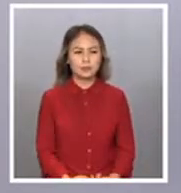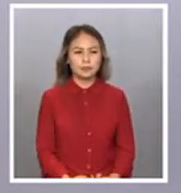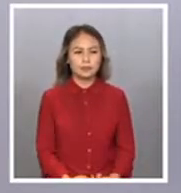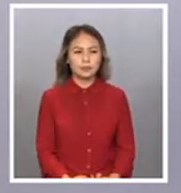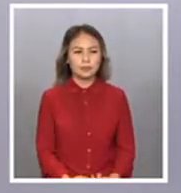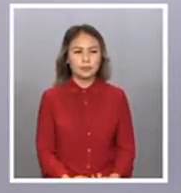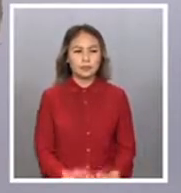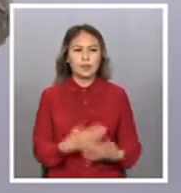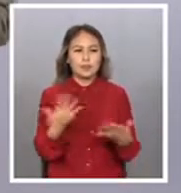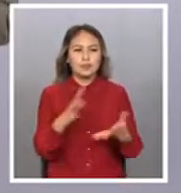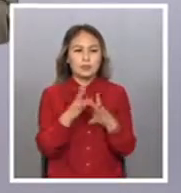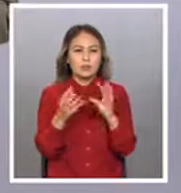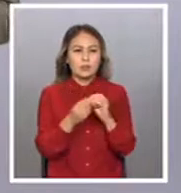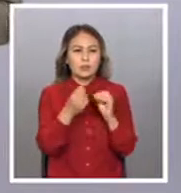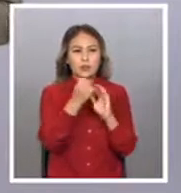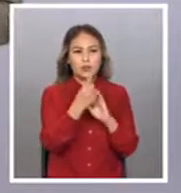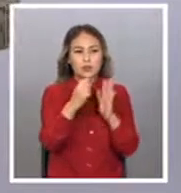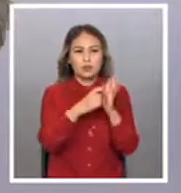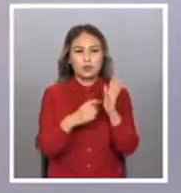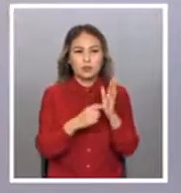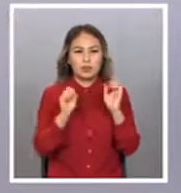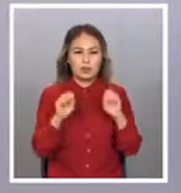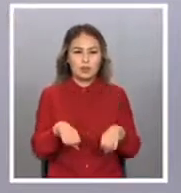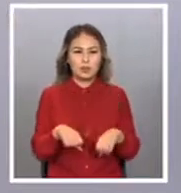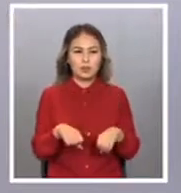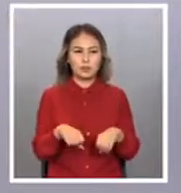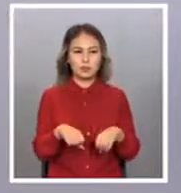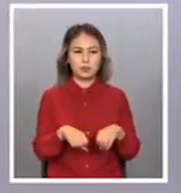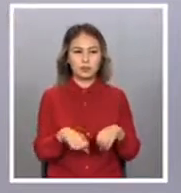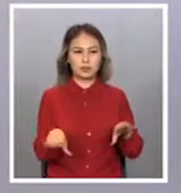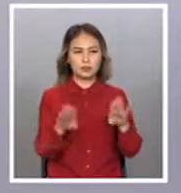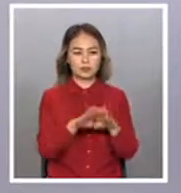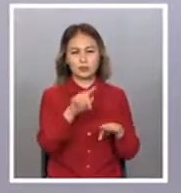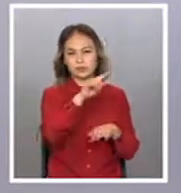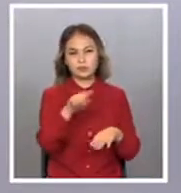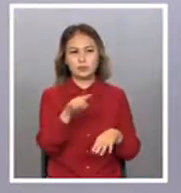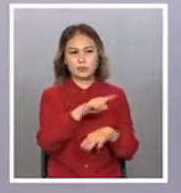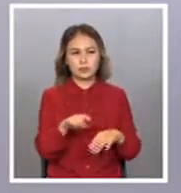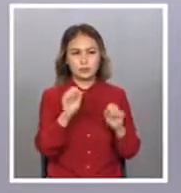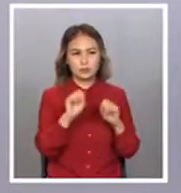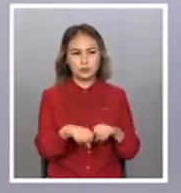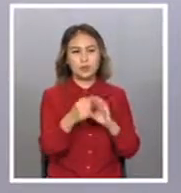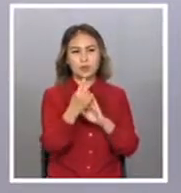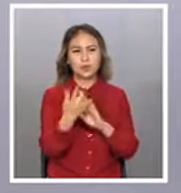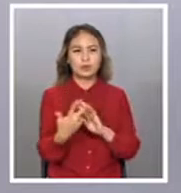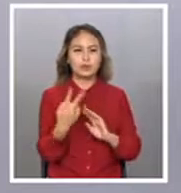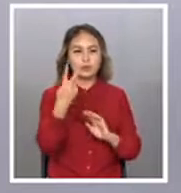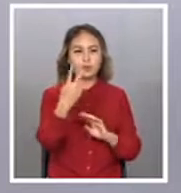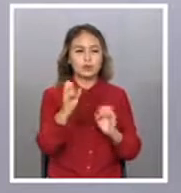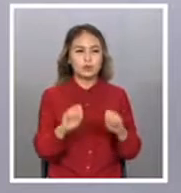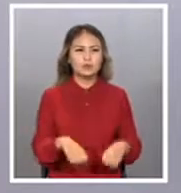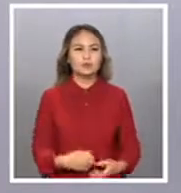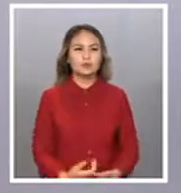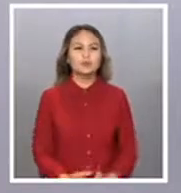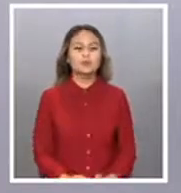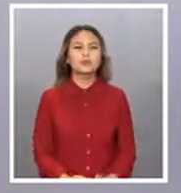Ал бұны сандарды 11-ге бөлуге болады. Сонда алымында бөлімінде 11-ге бөлсем, 3-тен 2